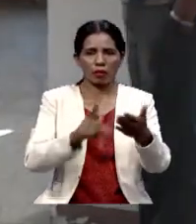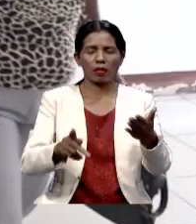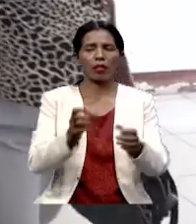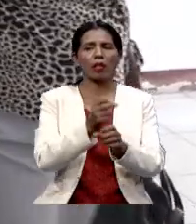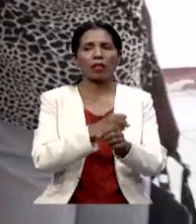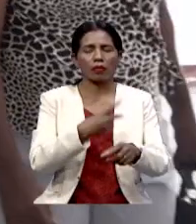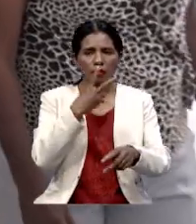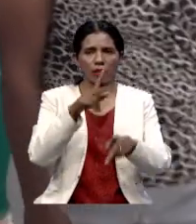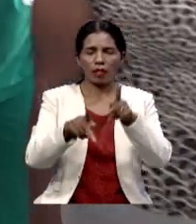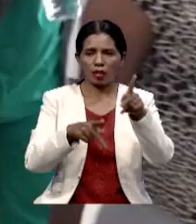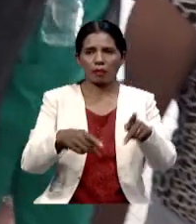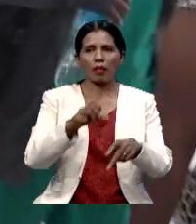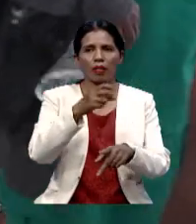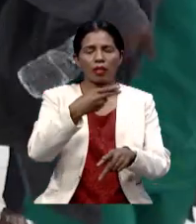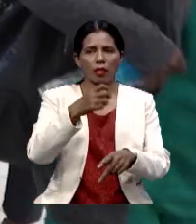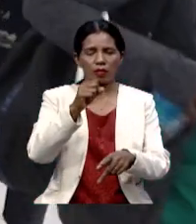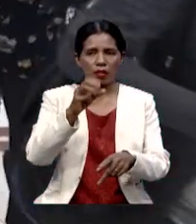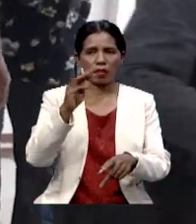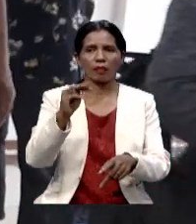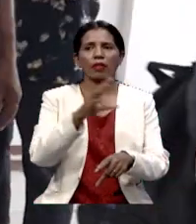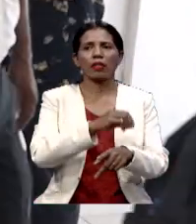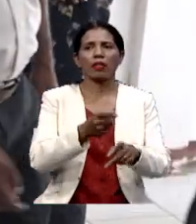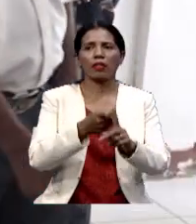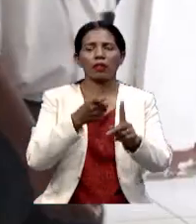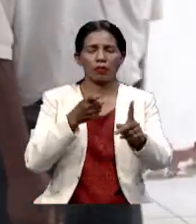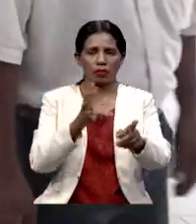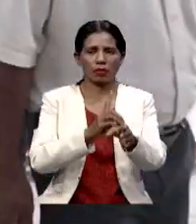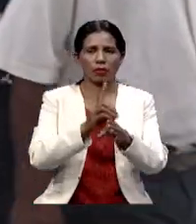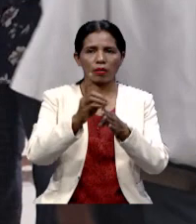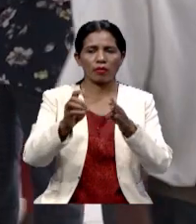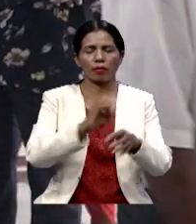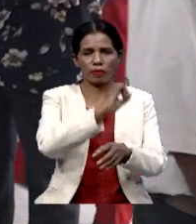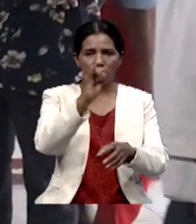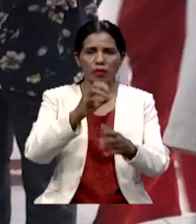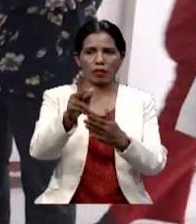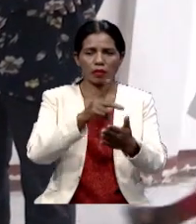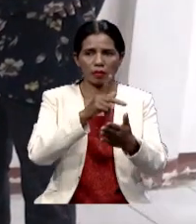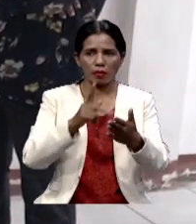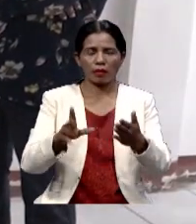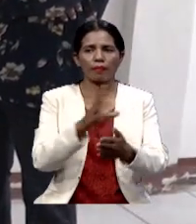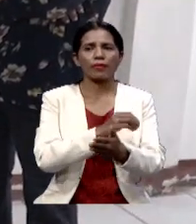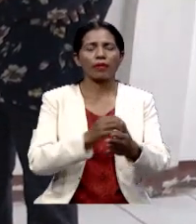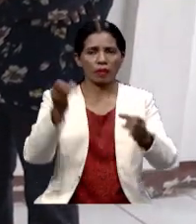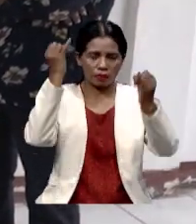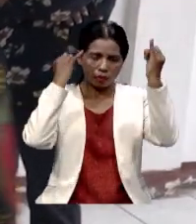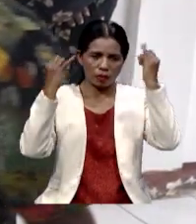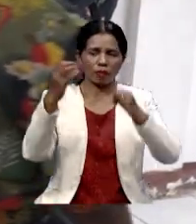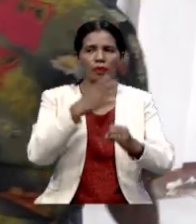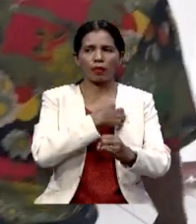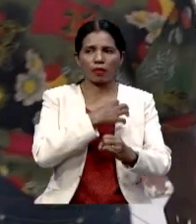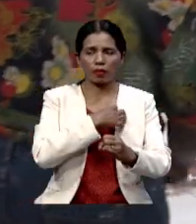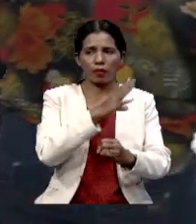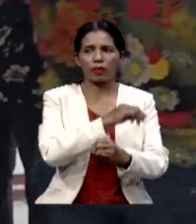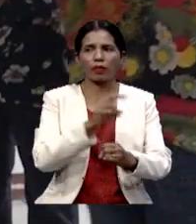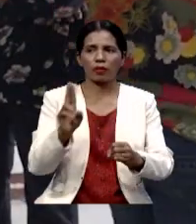busca ba suspeito HSM, composto de Departamento de Investigação Criminal, Departamento de Informação Polícia,